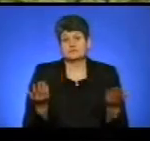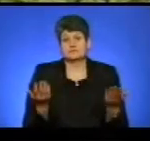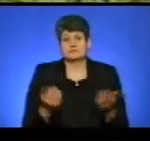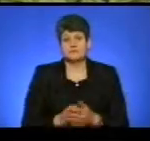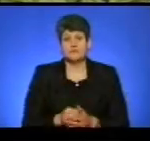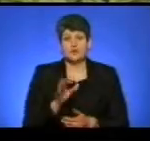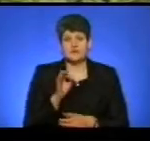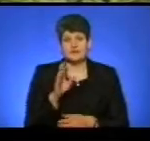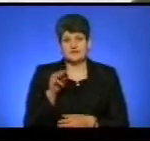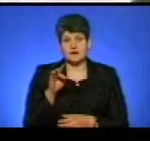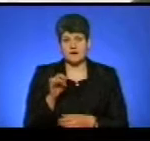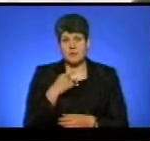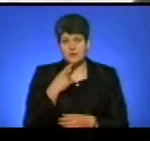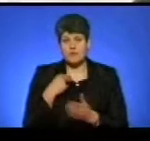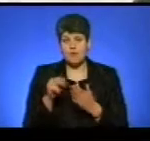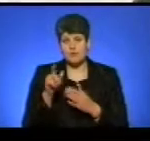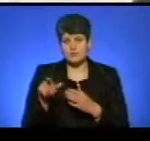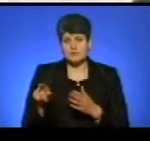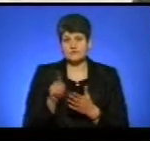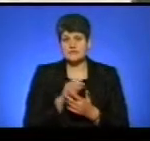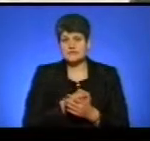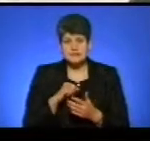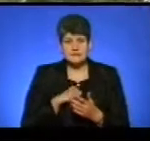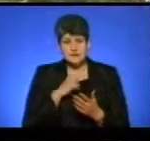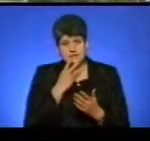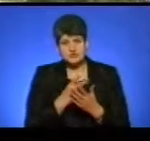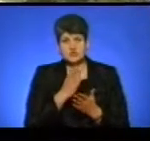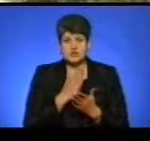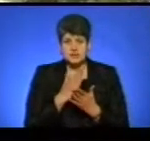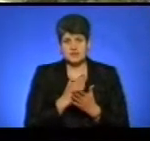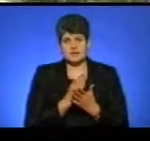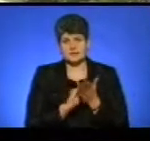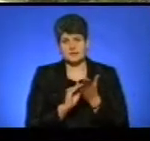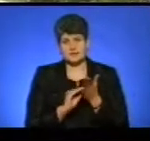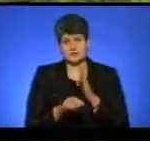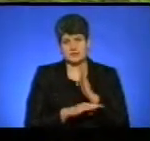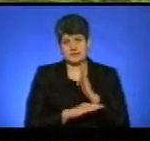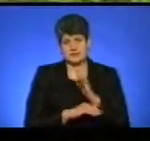Олександр Вітряк каже, покупці мають самі дивитися, чи є відповідні позначки на деревах.